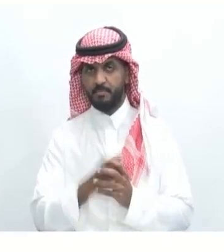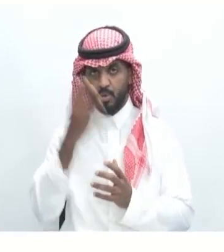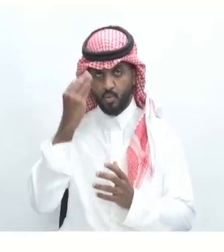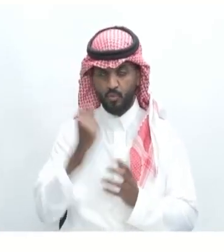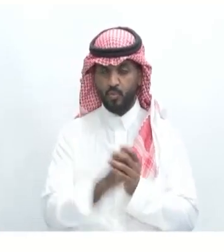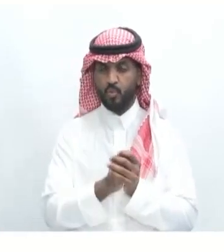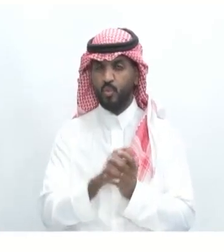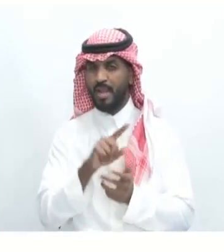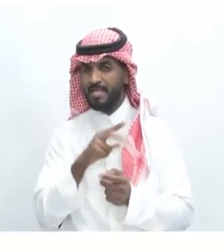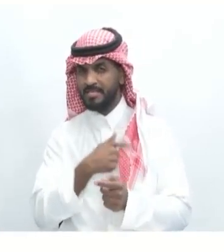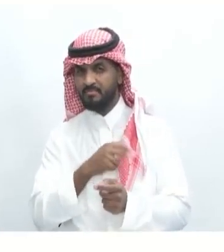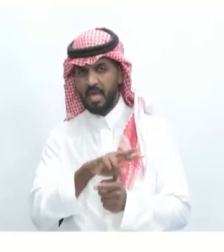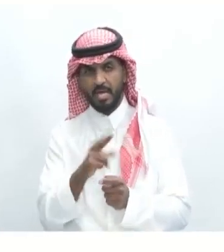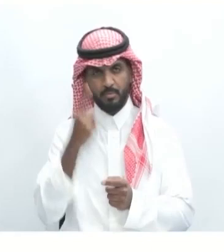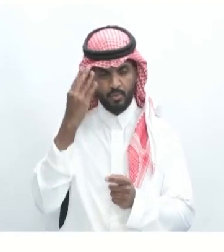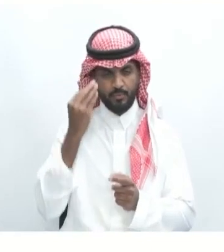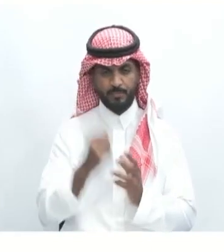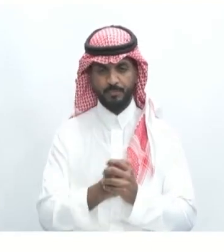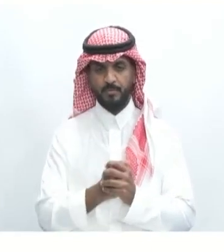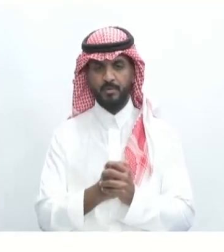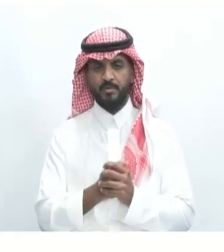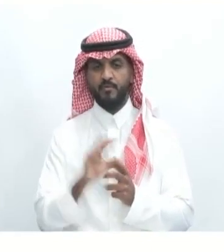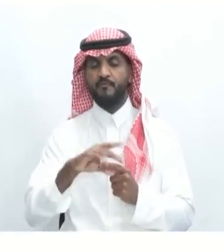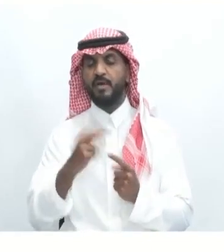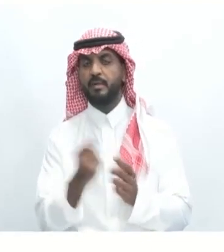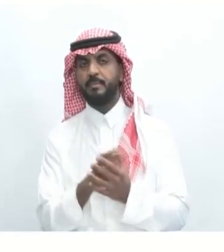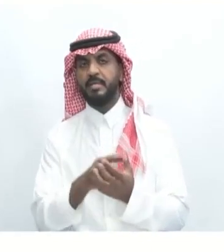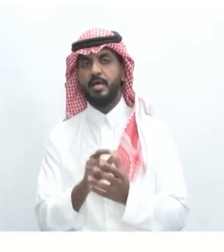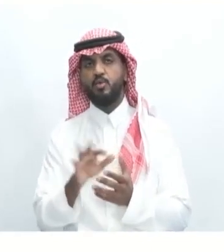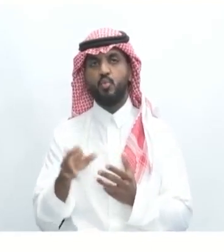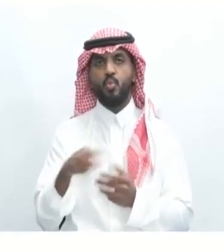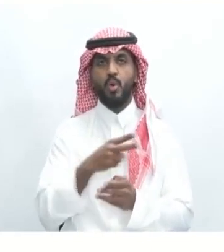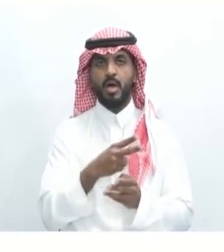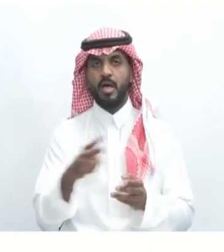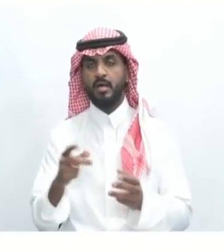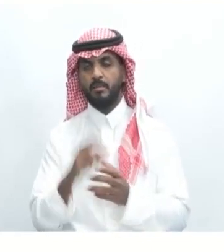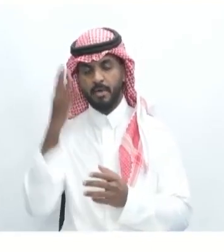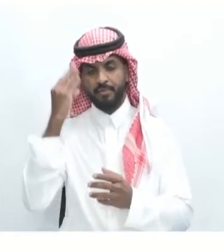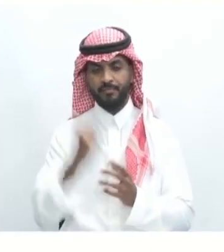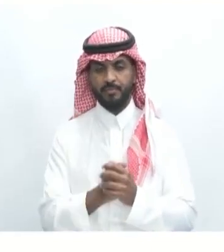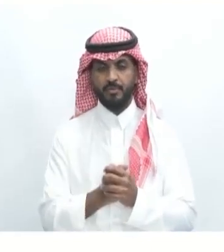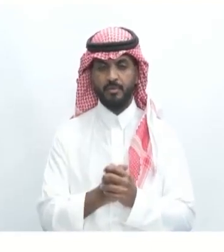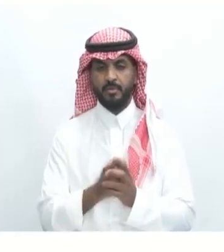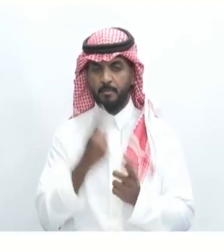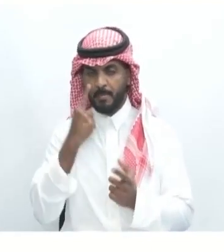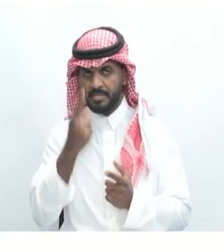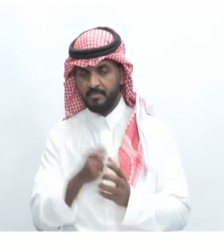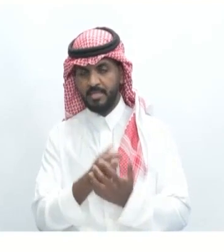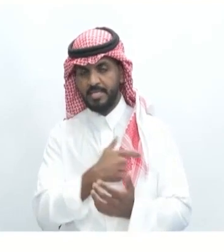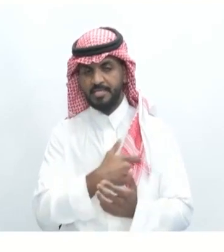وماذا واسم النكره ايضا فرقنا بين انواع ماذا المعارف وميزنا